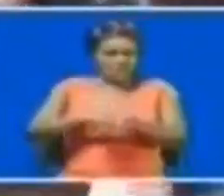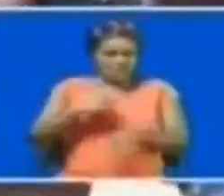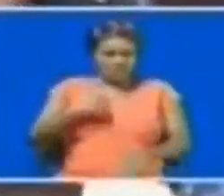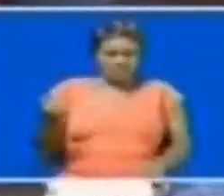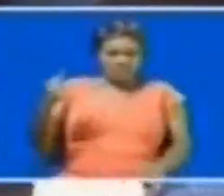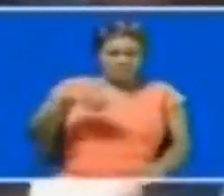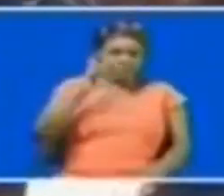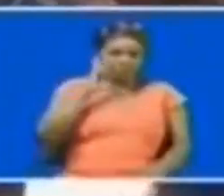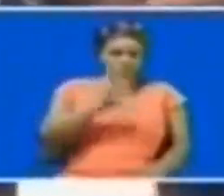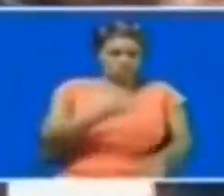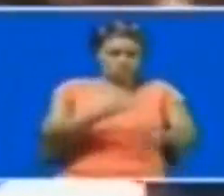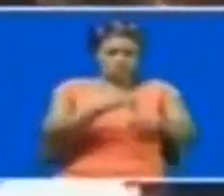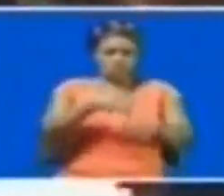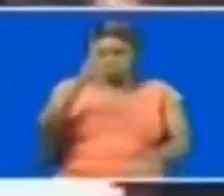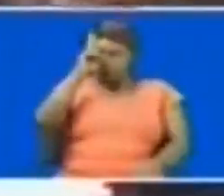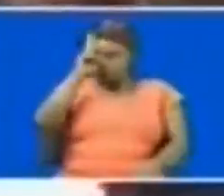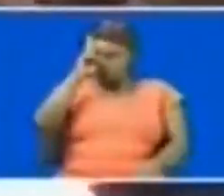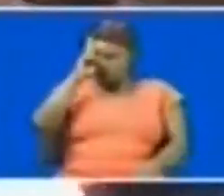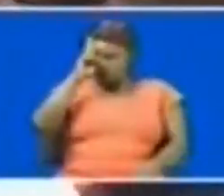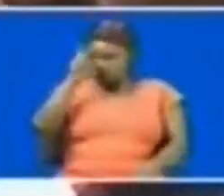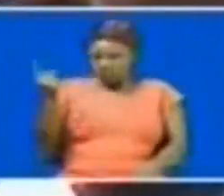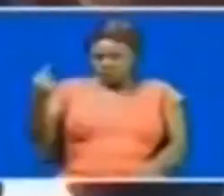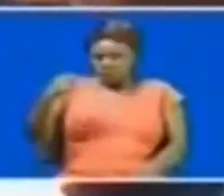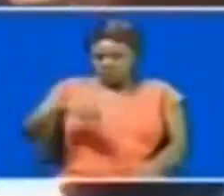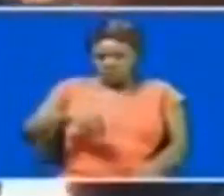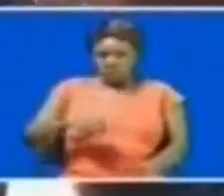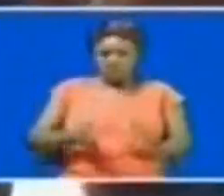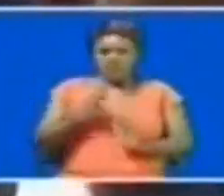watu wangu na nikakuja kushuhudia, na nimeita polisi na polisi wakakuja wakachukua hatua haraka haraka.